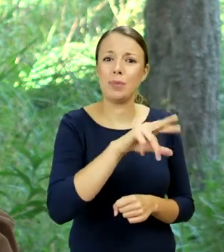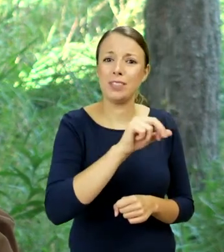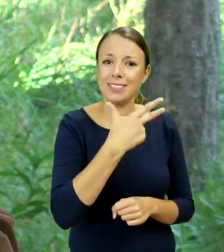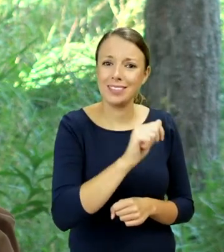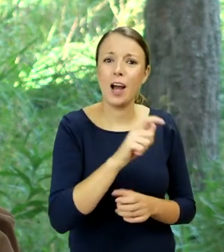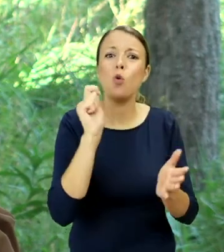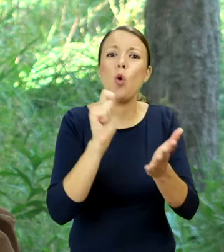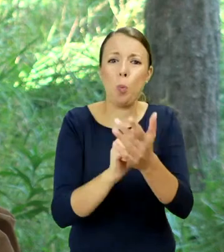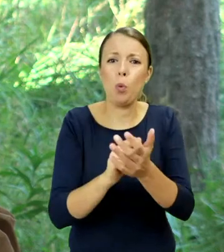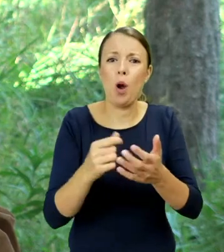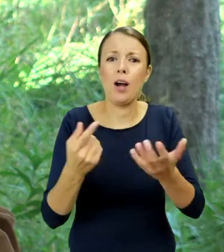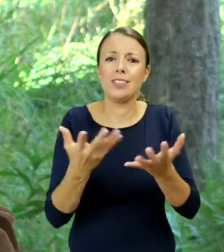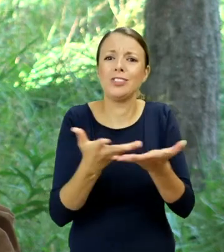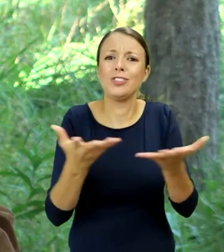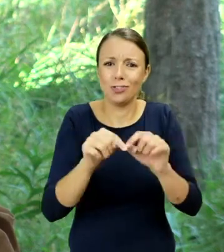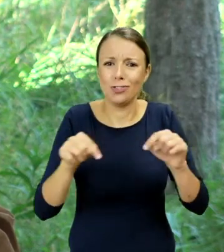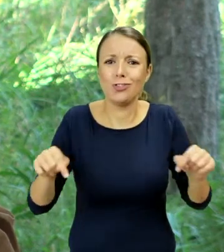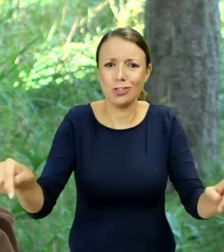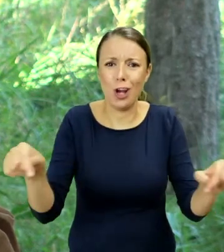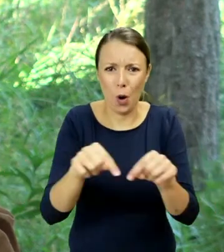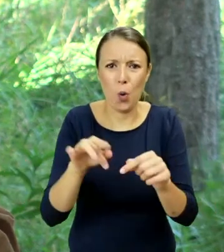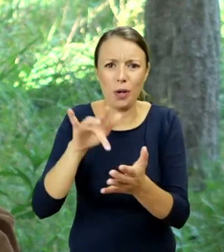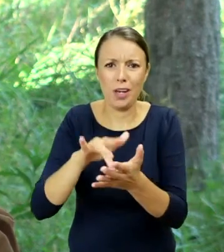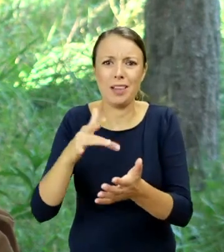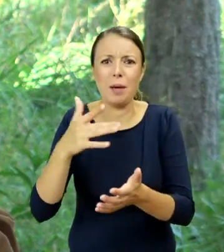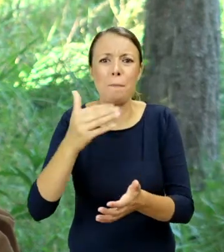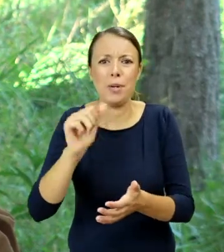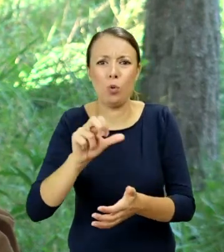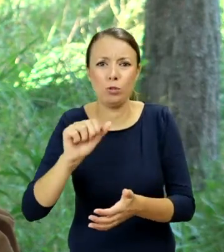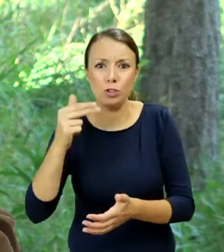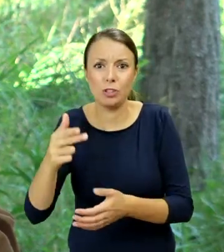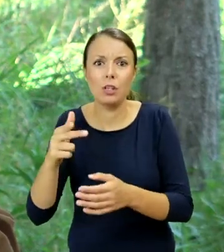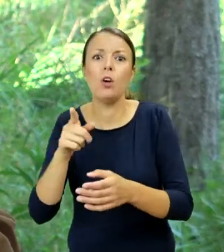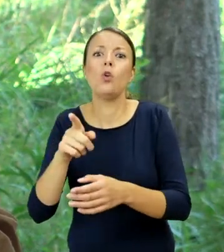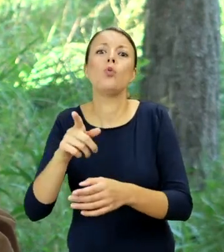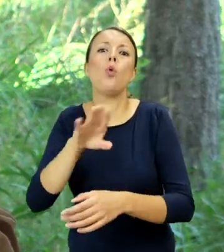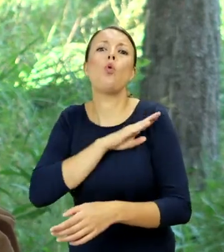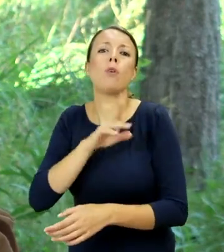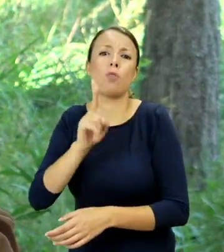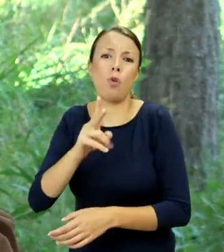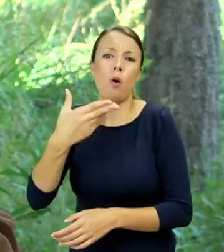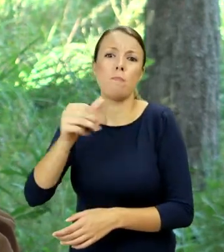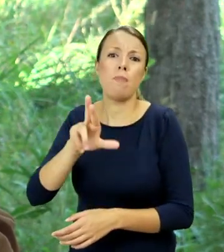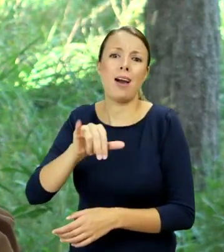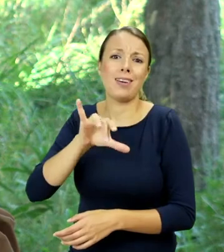Milusinie, zmarła również Maria Piłsudska.